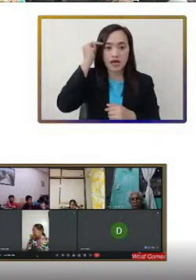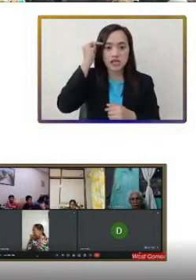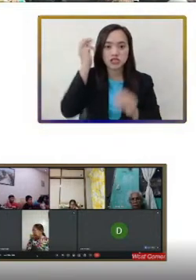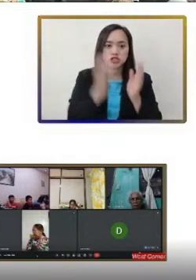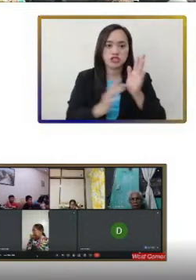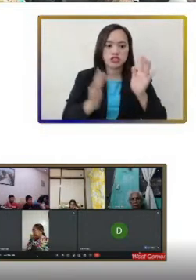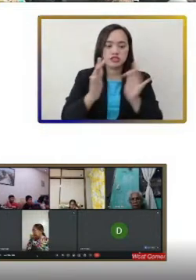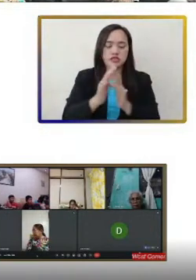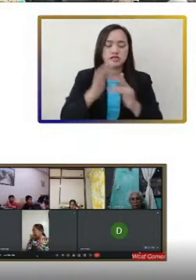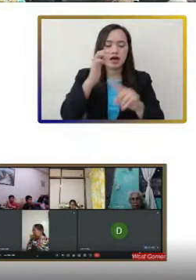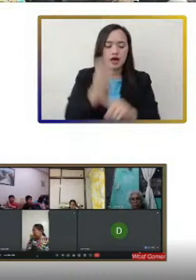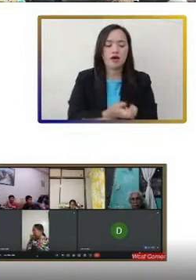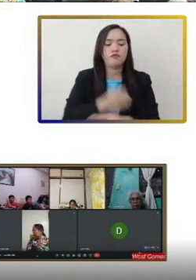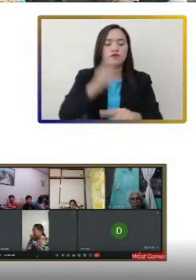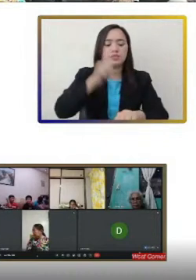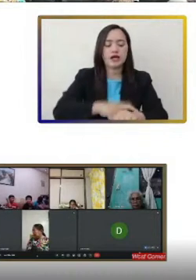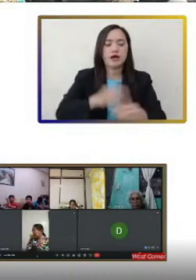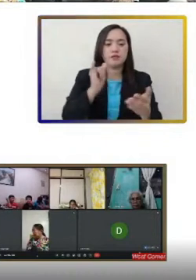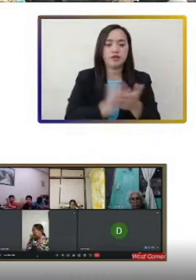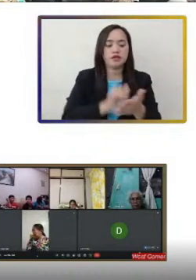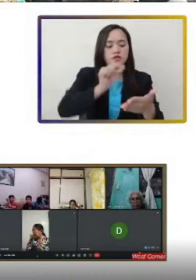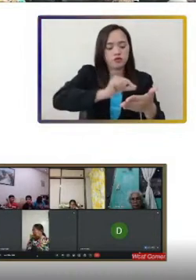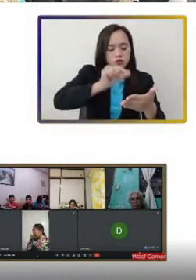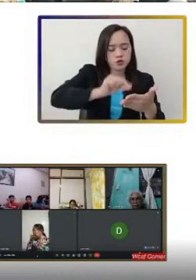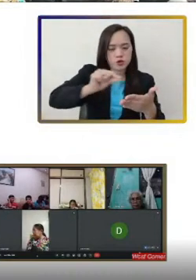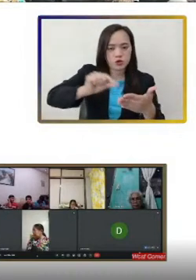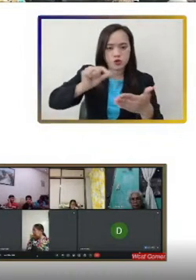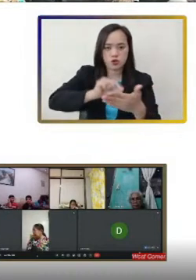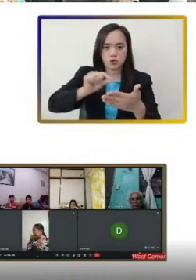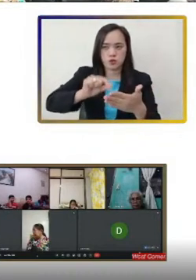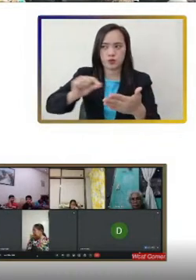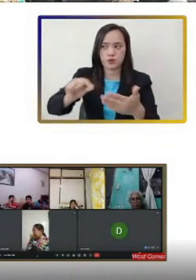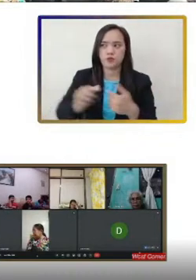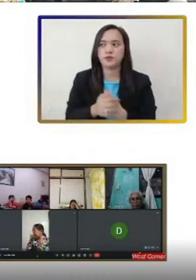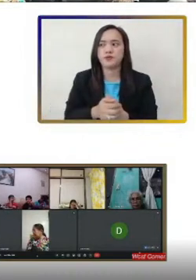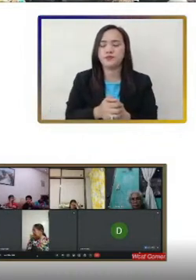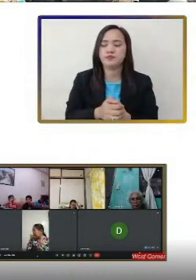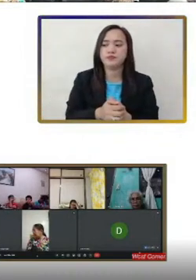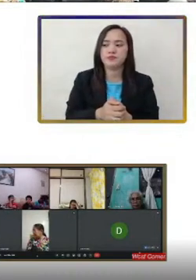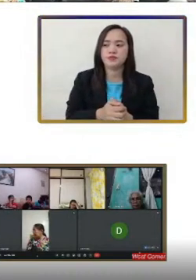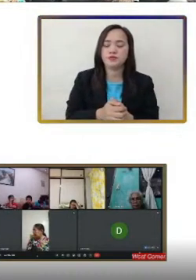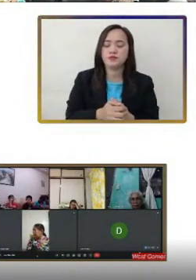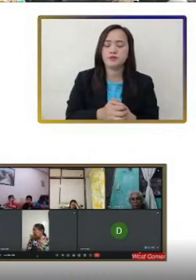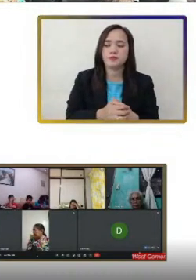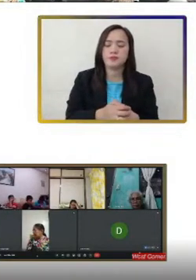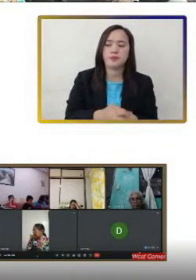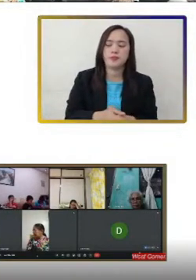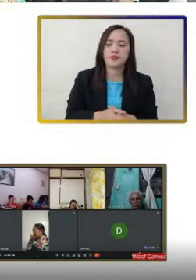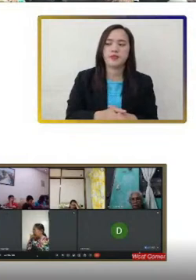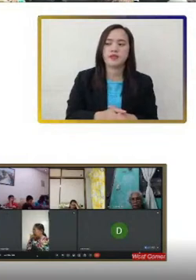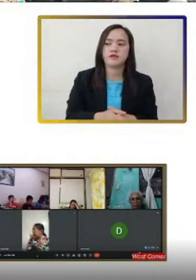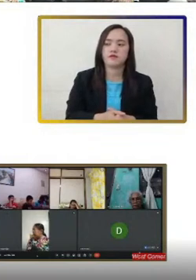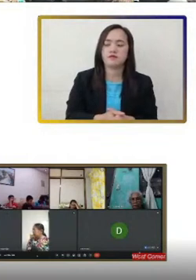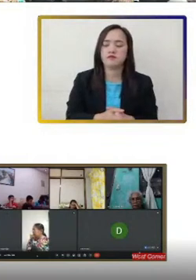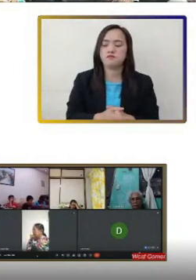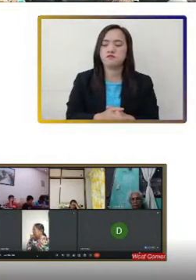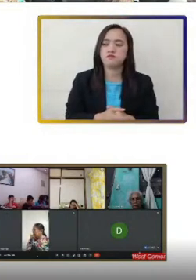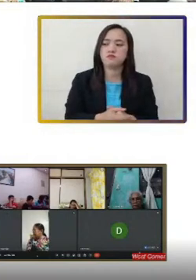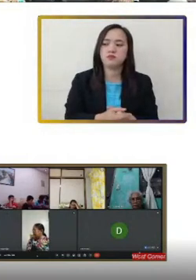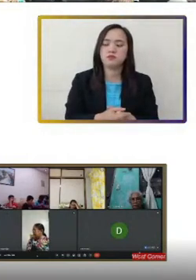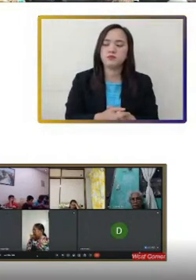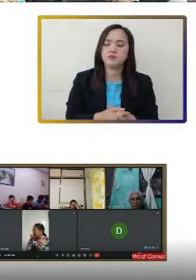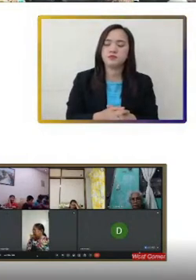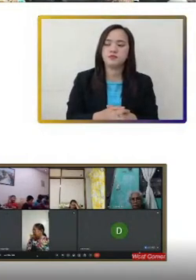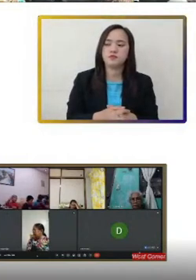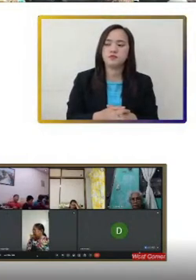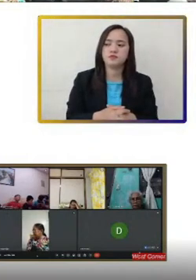See? Kaysa naman sa magkaroon sila ng mga hindi patungkol sa Diyos sa kanilang isipan. In fact, sabi ko nga po sa inyo,